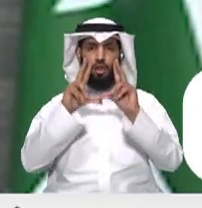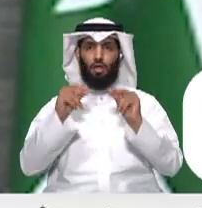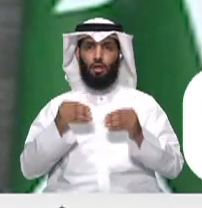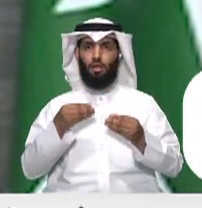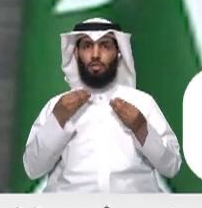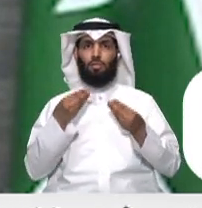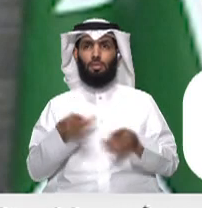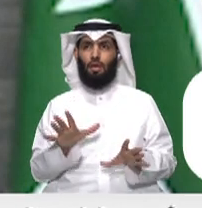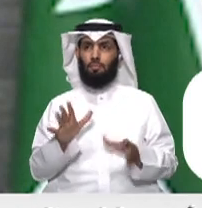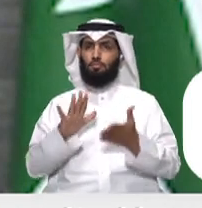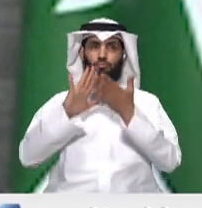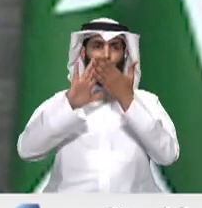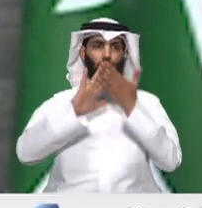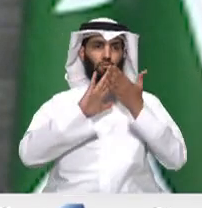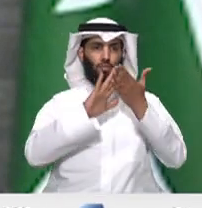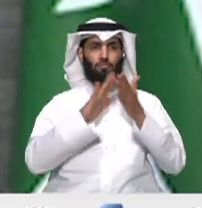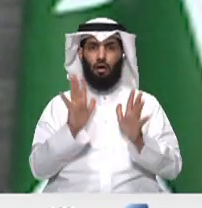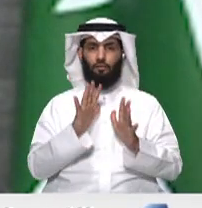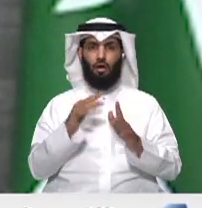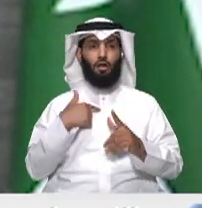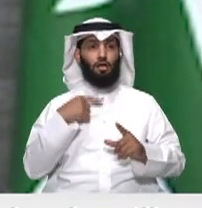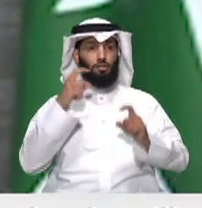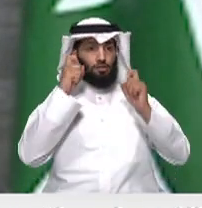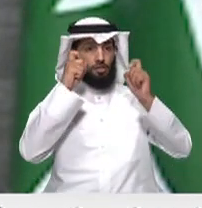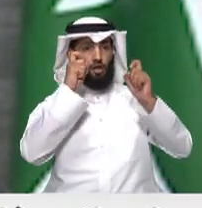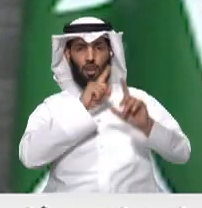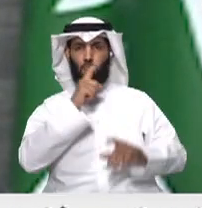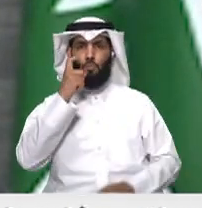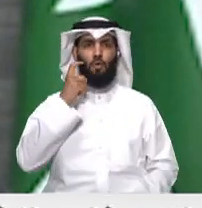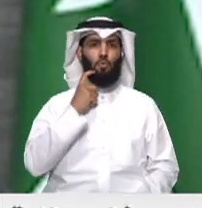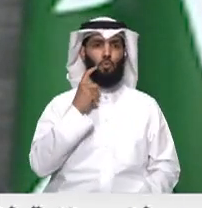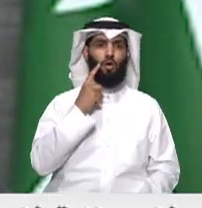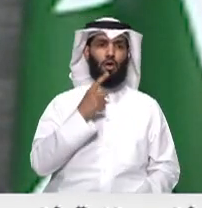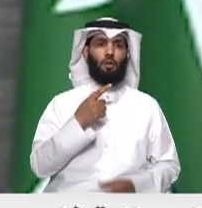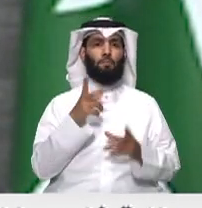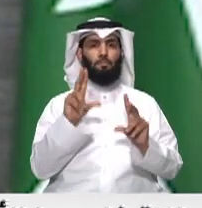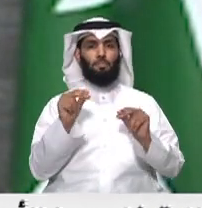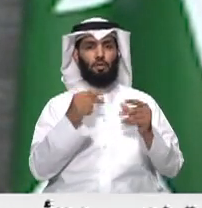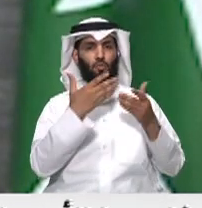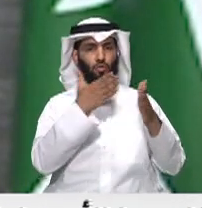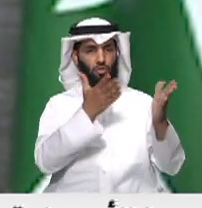وكأنه محرم علينا أن ندافع عن حقنا وأرضنا وكرامتنا.